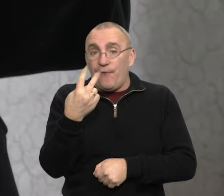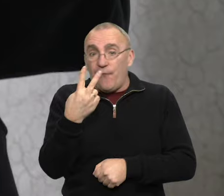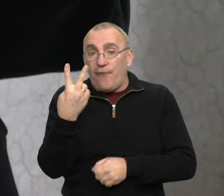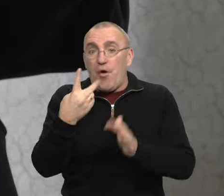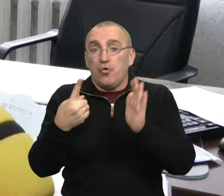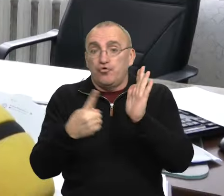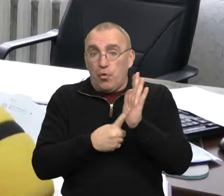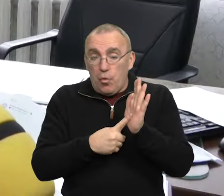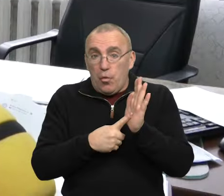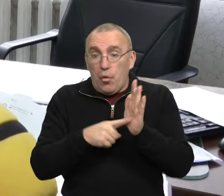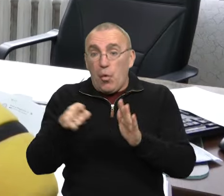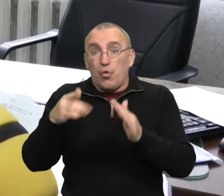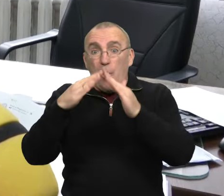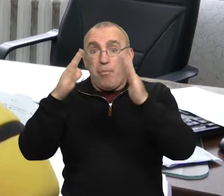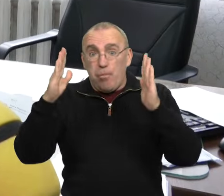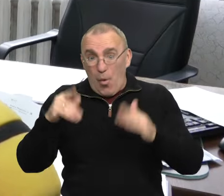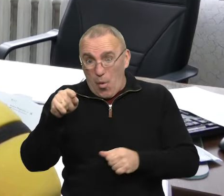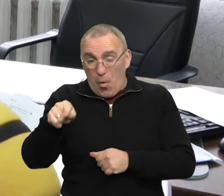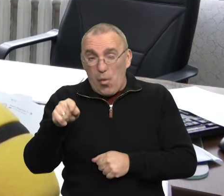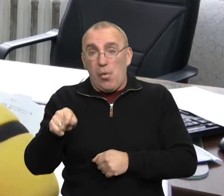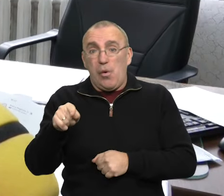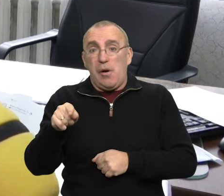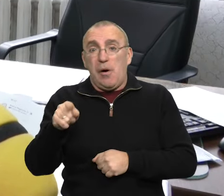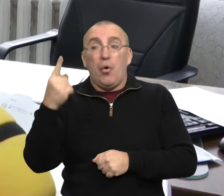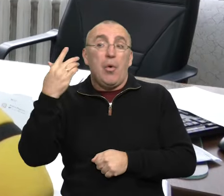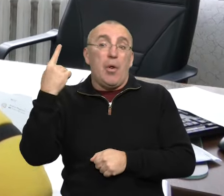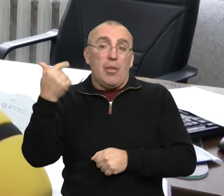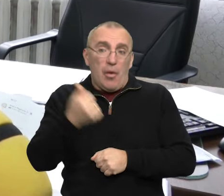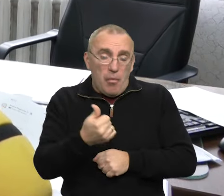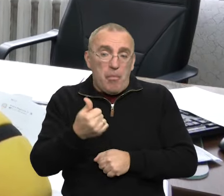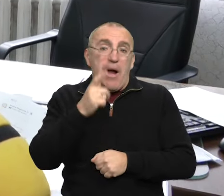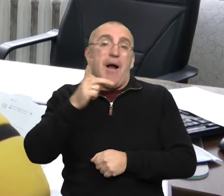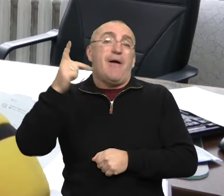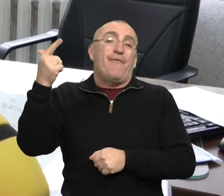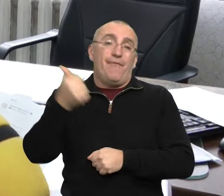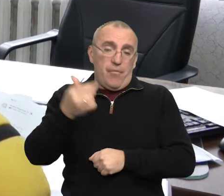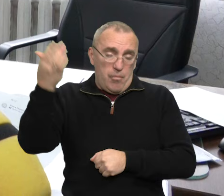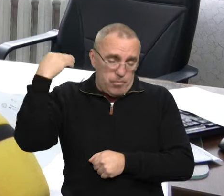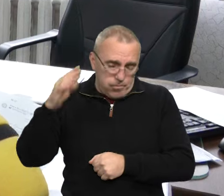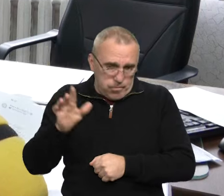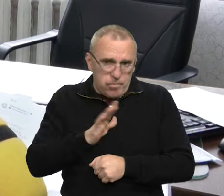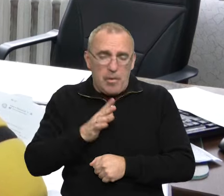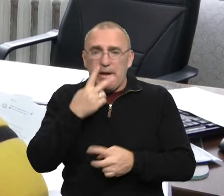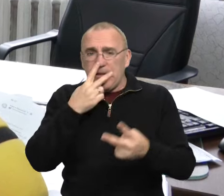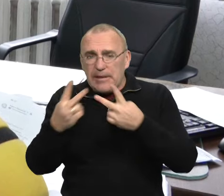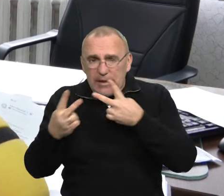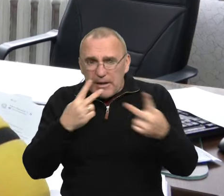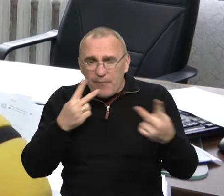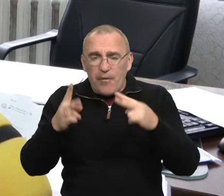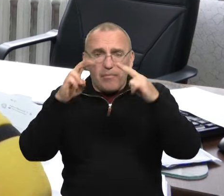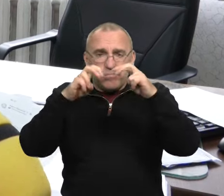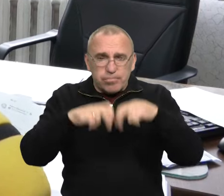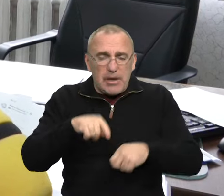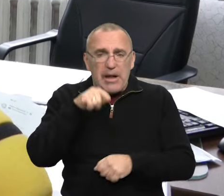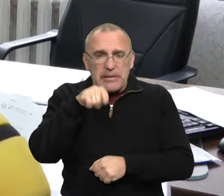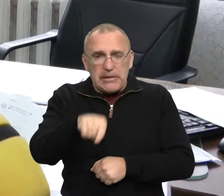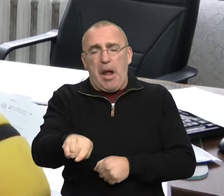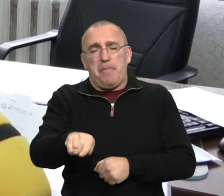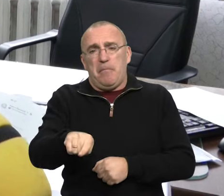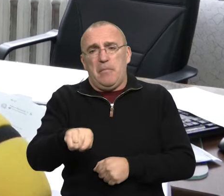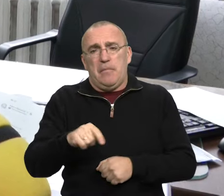1226 на тому будинку ми і на тому на тому тижні були і поза тому тижні ми були ми дивилися Також обстежували там